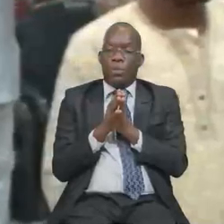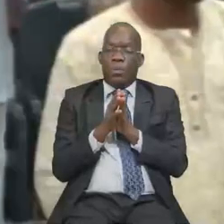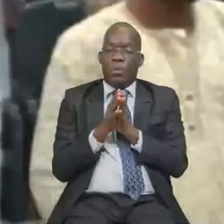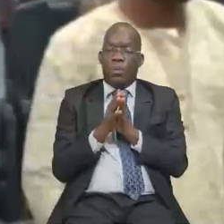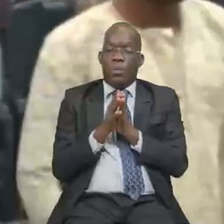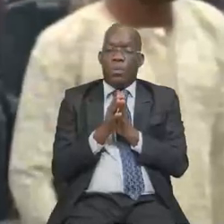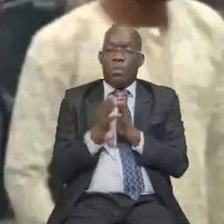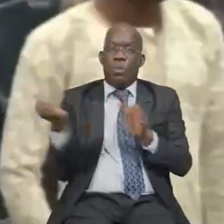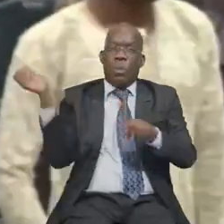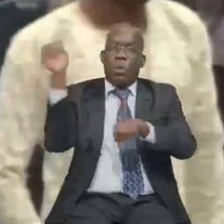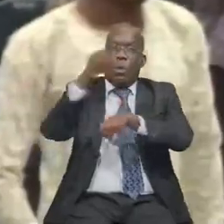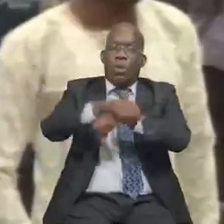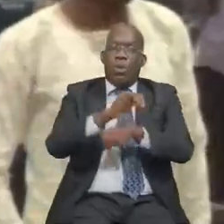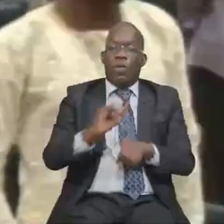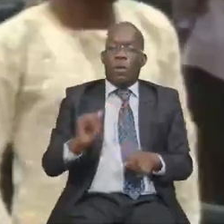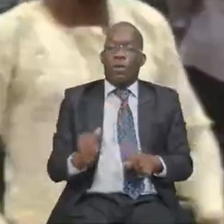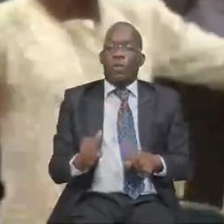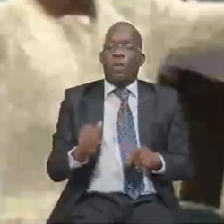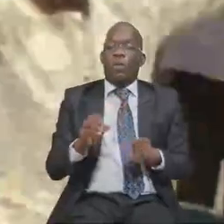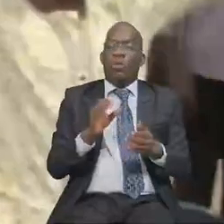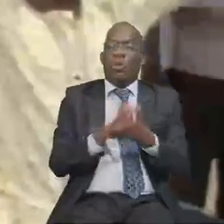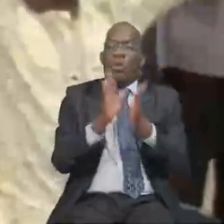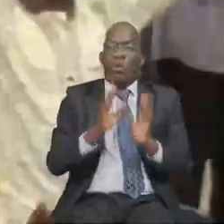Les saints vainqueurs de Dieu disent,